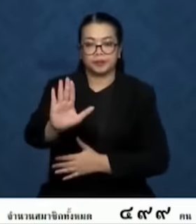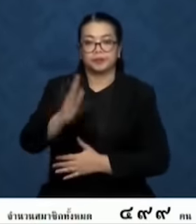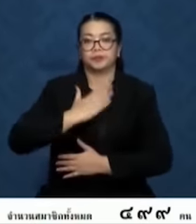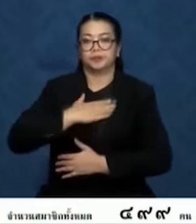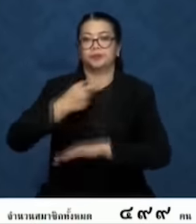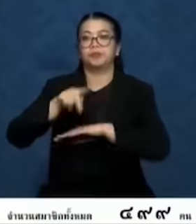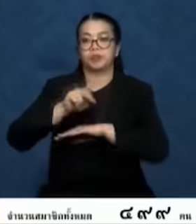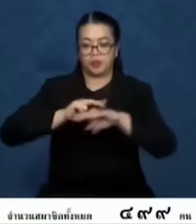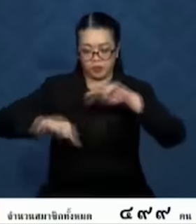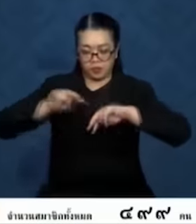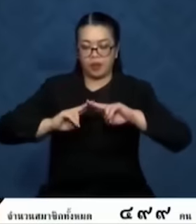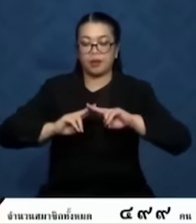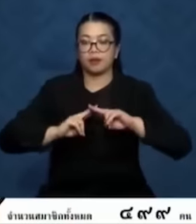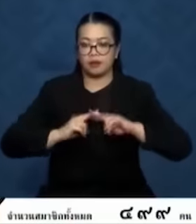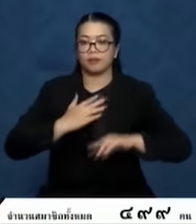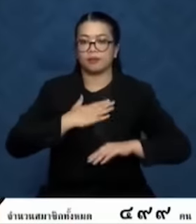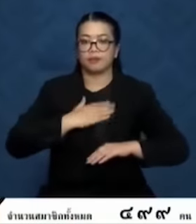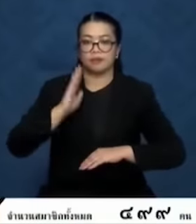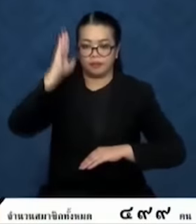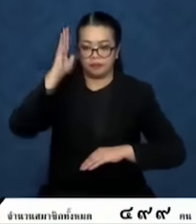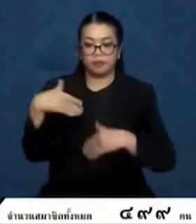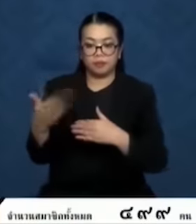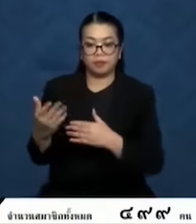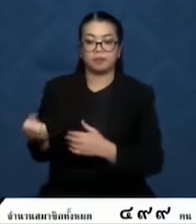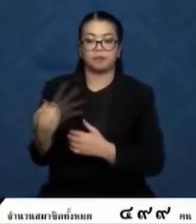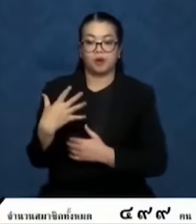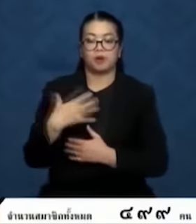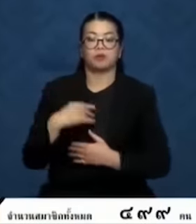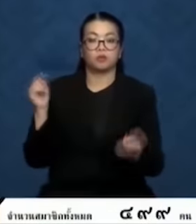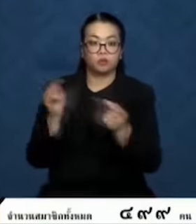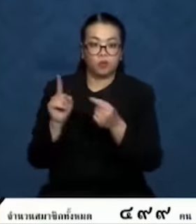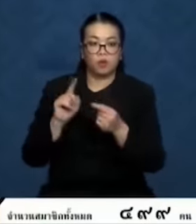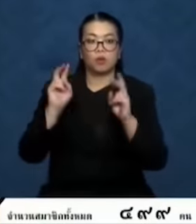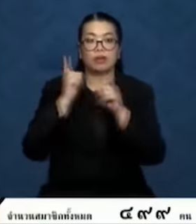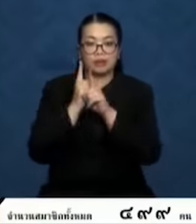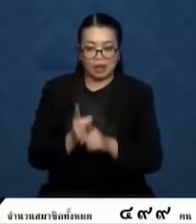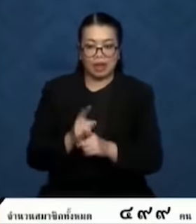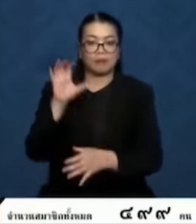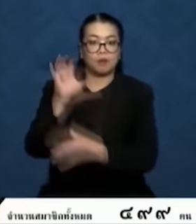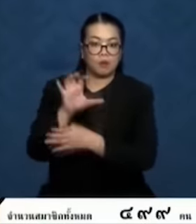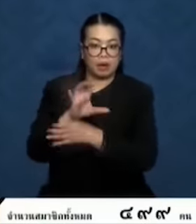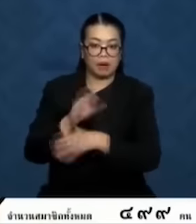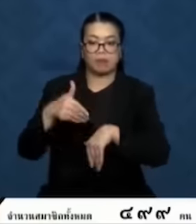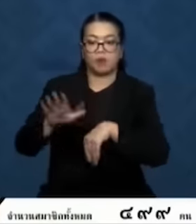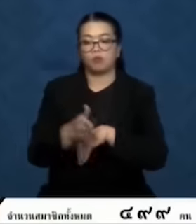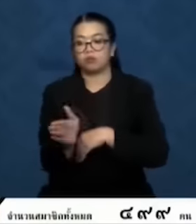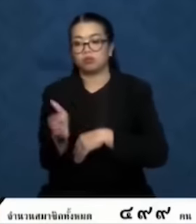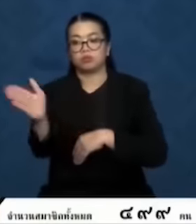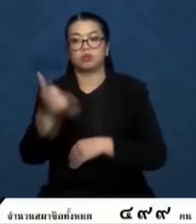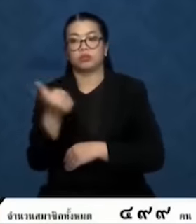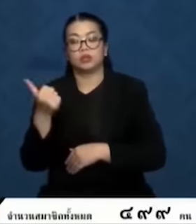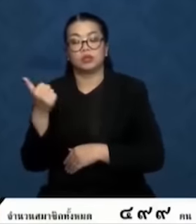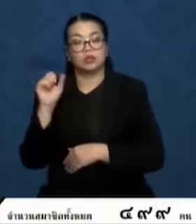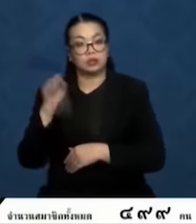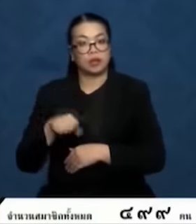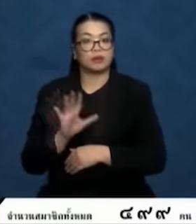งานที่เกี่ยวข้อง ครับท่านได้ประท้วงก่อนว่าประท้วงเป็นไปตามข้อบังคับว่านอกประเด็นหรือไม่นะฮะ ใช่ครับ นะครับ